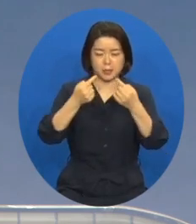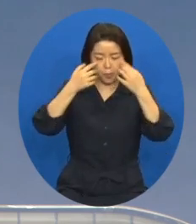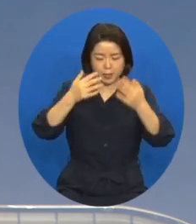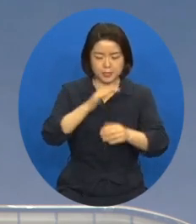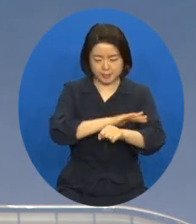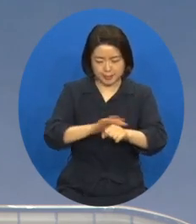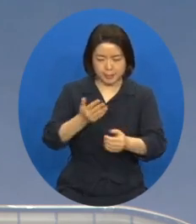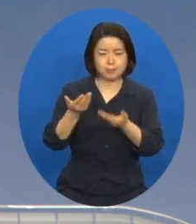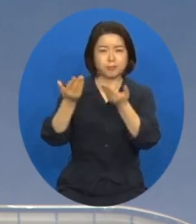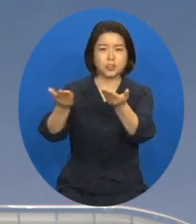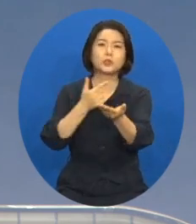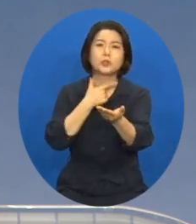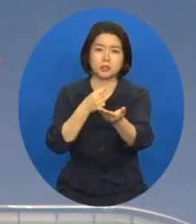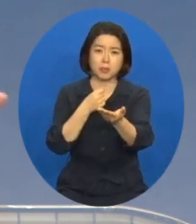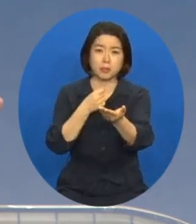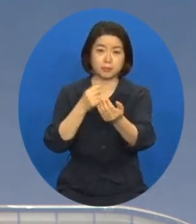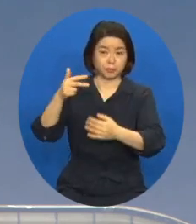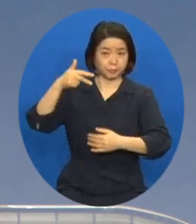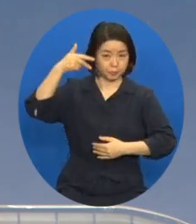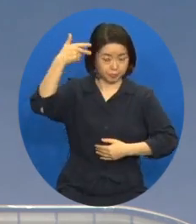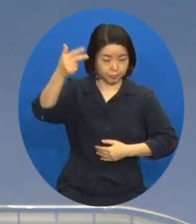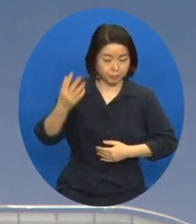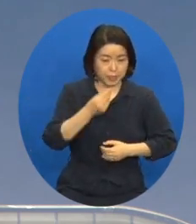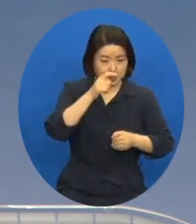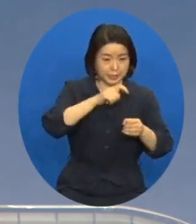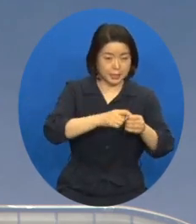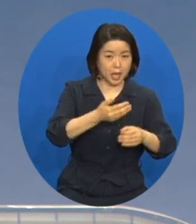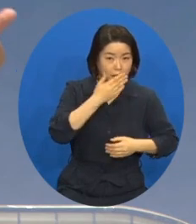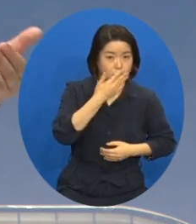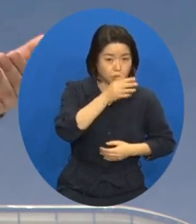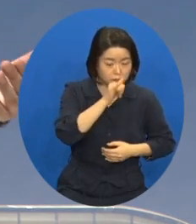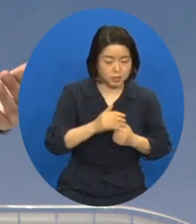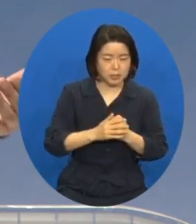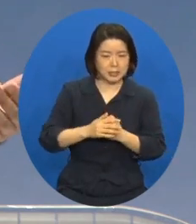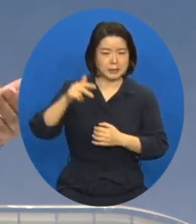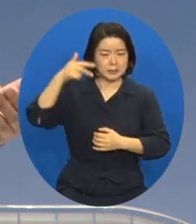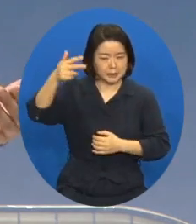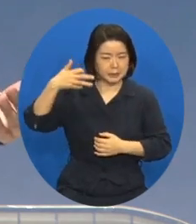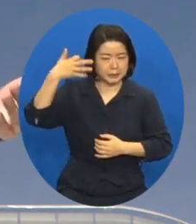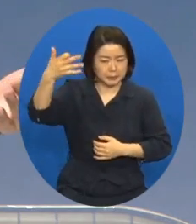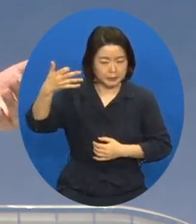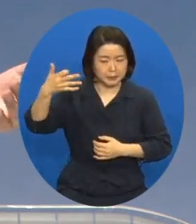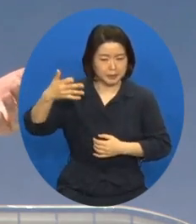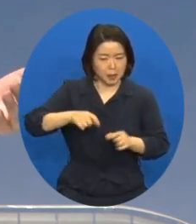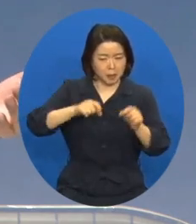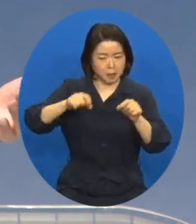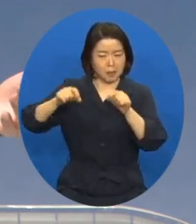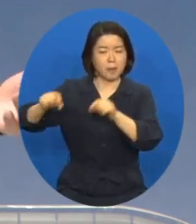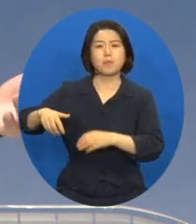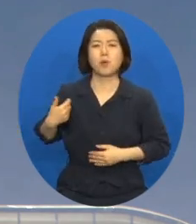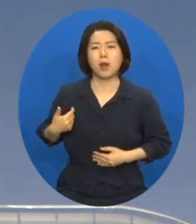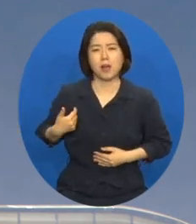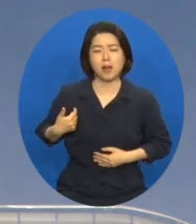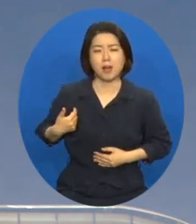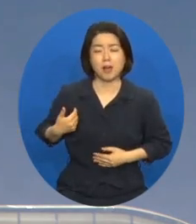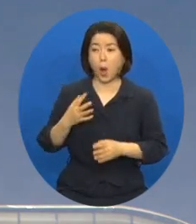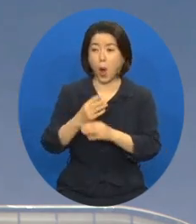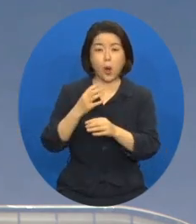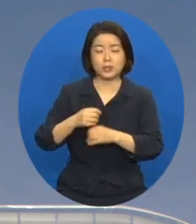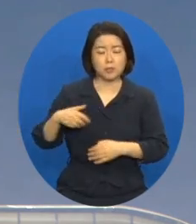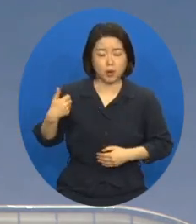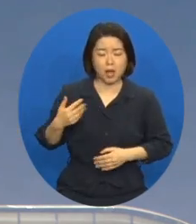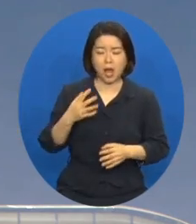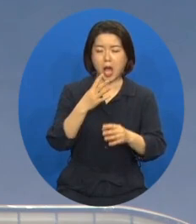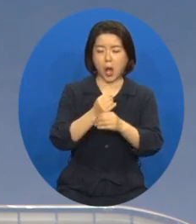겁니다. 이제 다음 주에 성찬을 하게 될지 그 다음 주에 하게 될지 상황은 모르겠습니다. 그러나